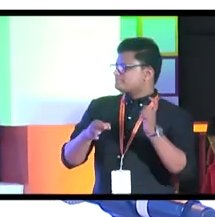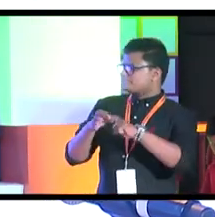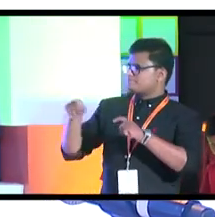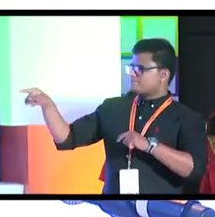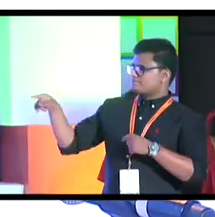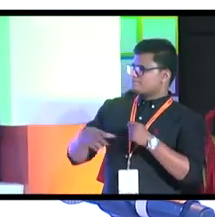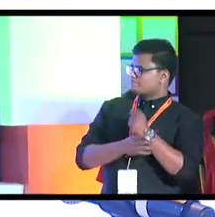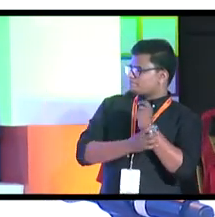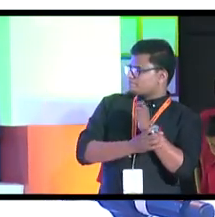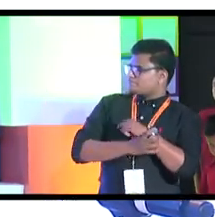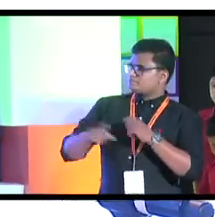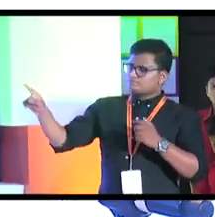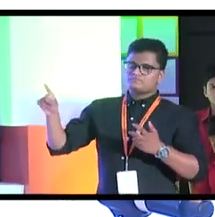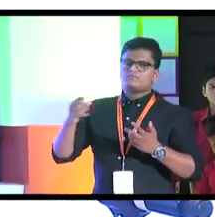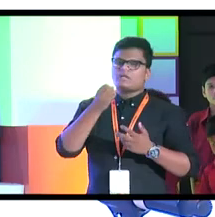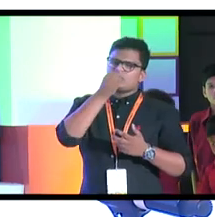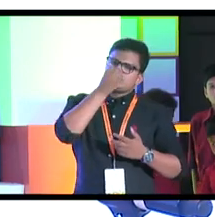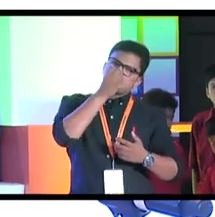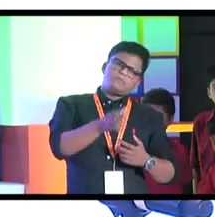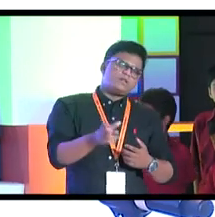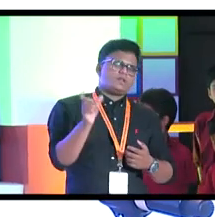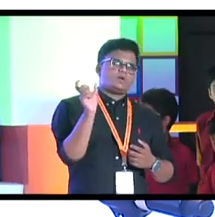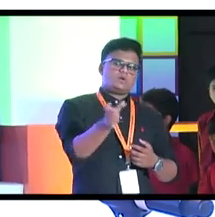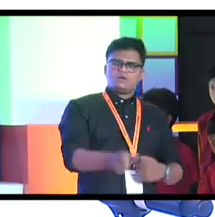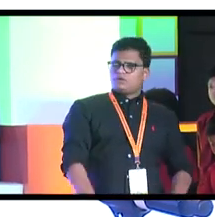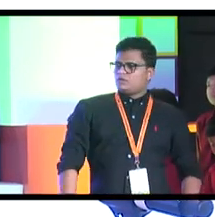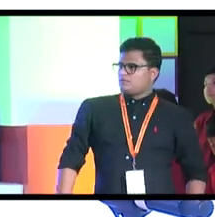इसके इसको बच्चे को एक सिंपल इंग्लिश का वर्ड बोलें.